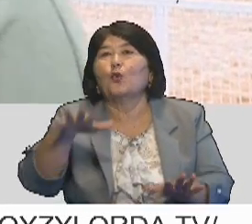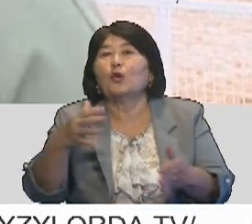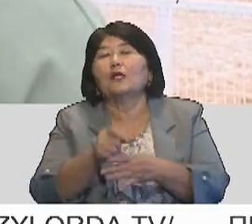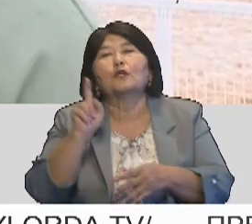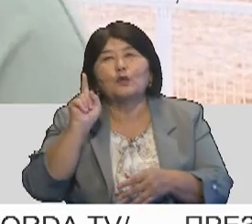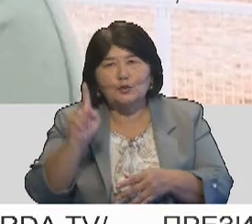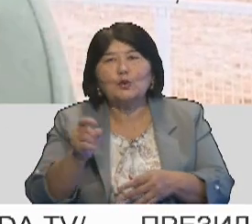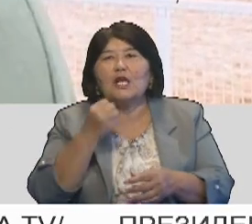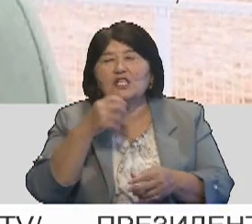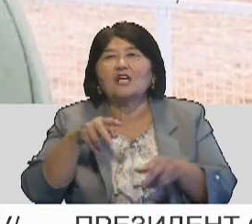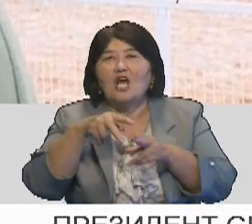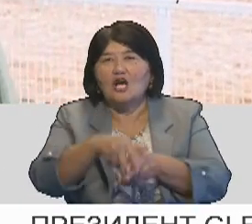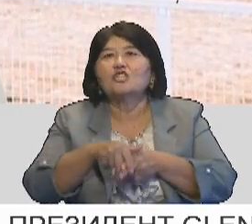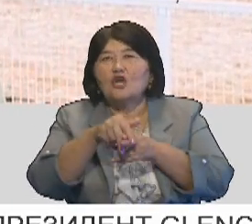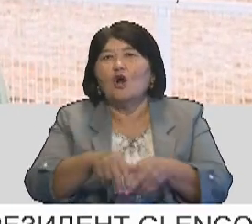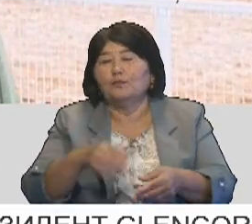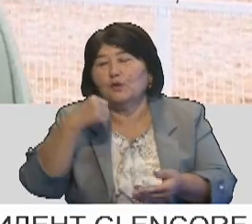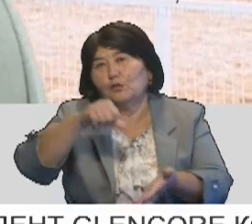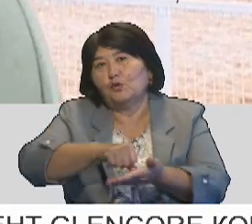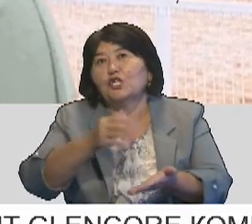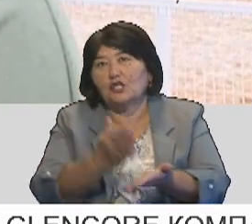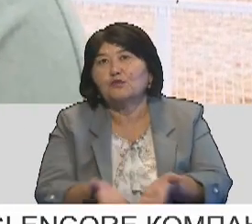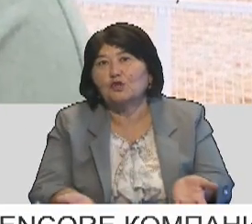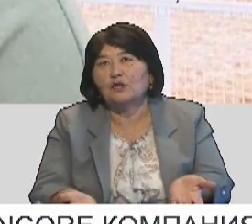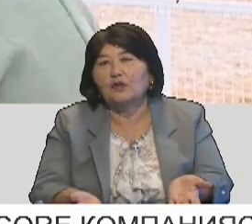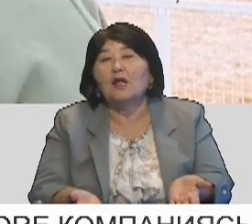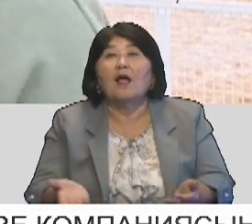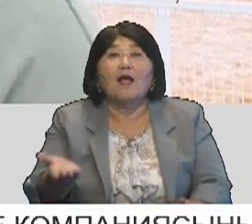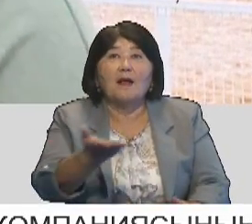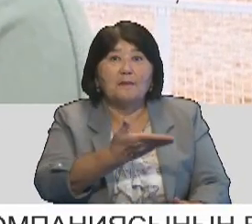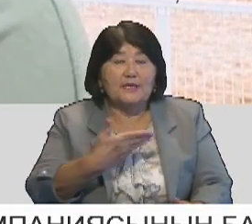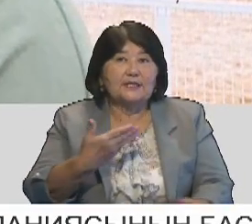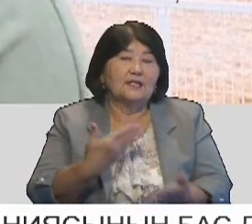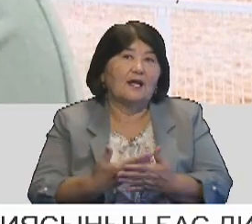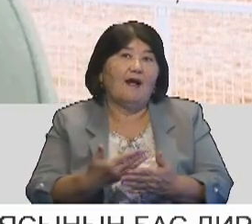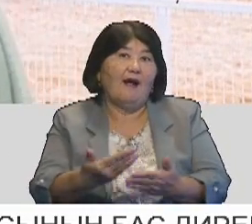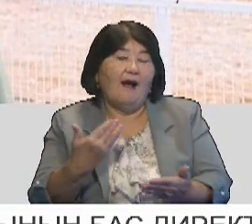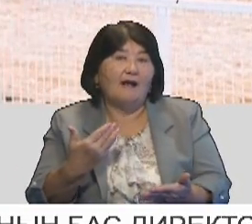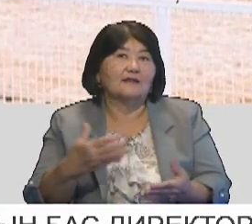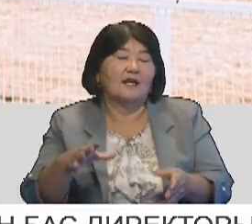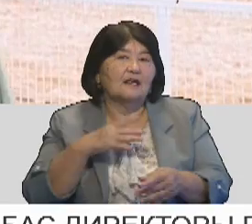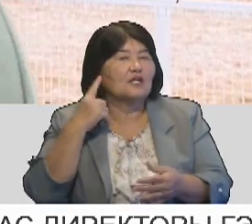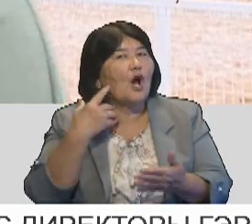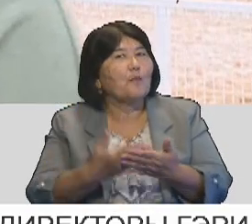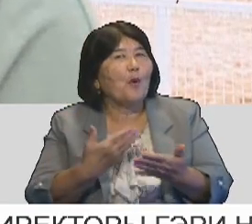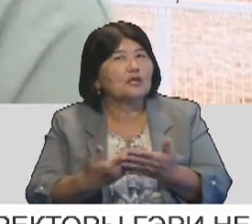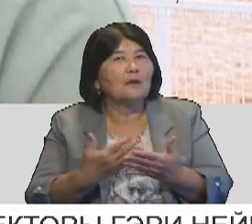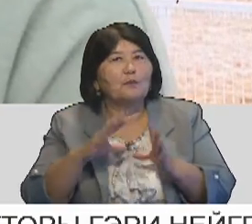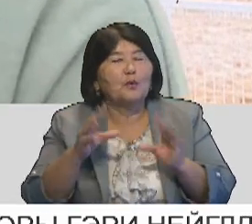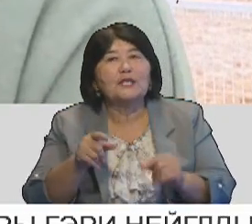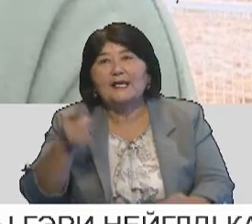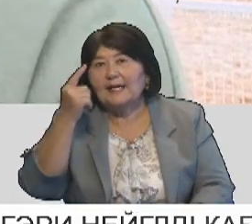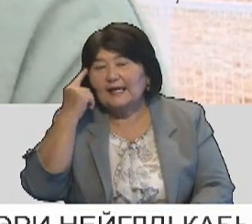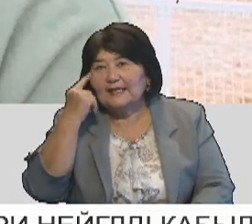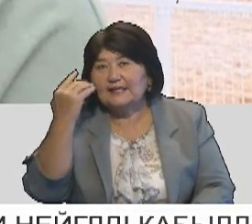да жақсы шауып жүр, жақсы өнер көрсетіп жүр. Біздіңше енді алдын ала атбегілердің болжамы бойынша да осы қырғыз